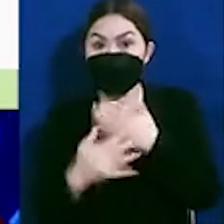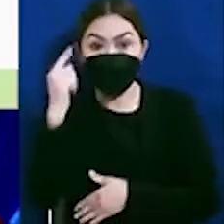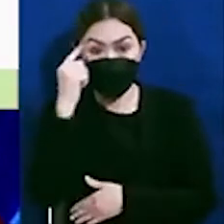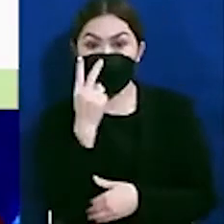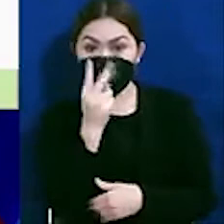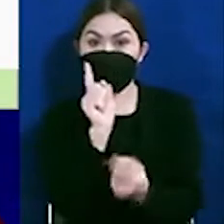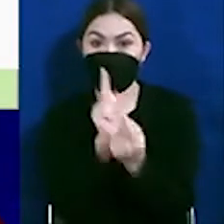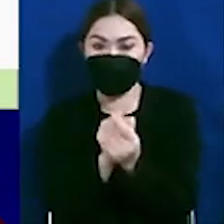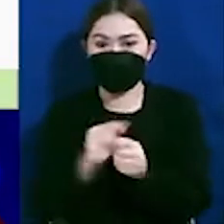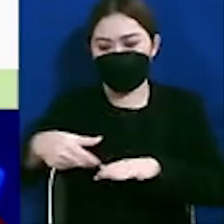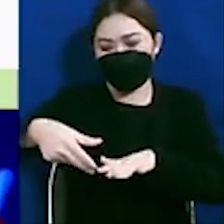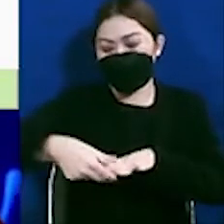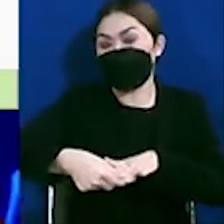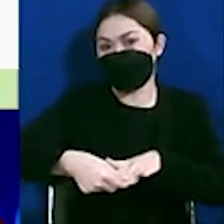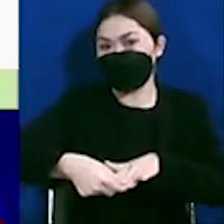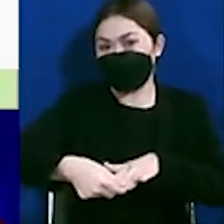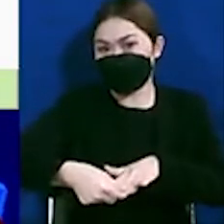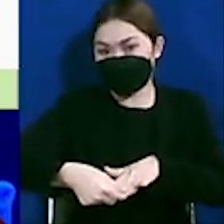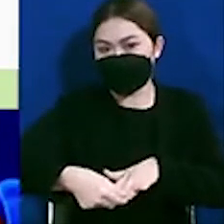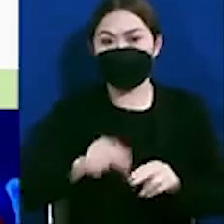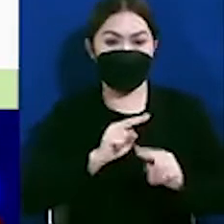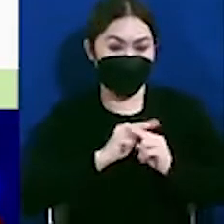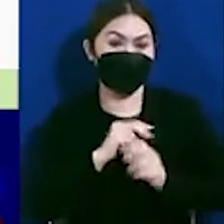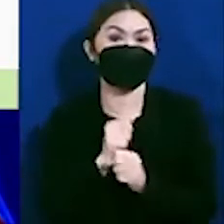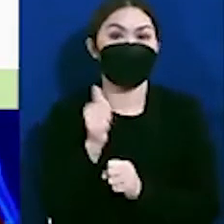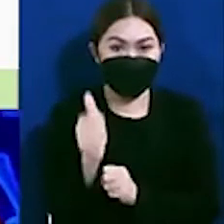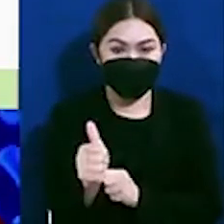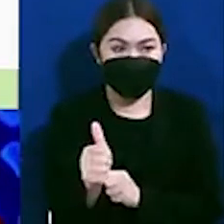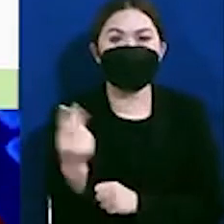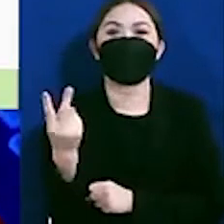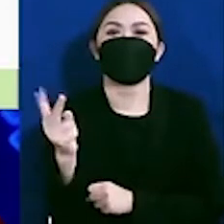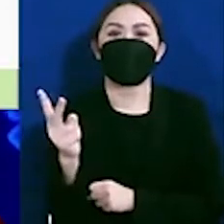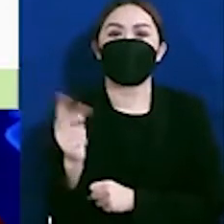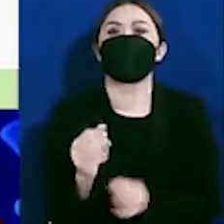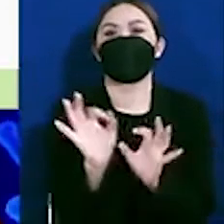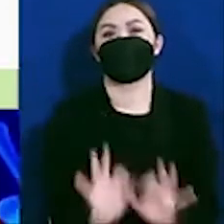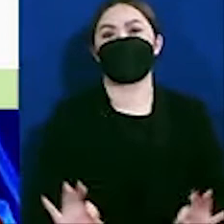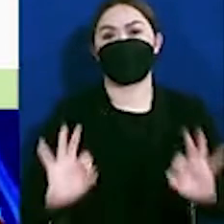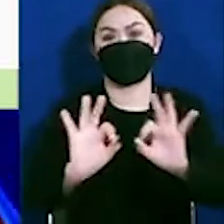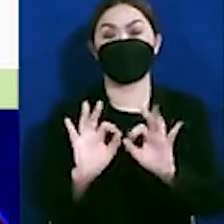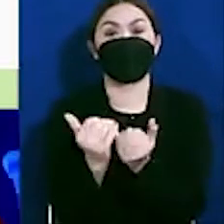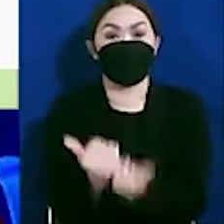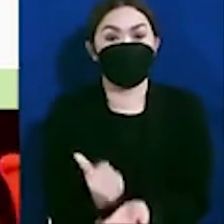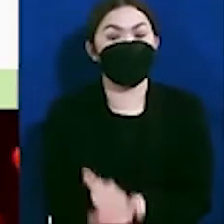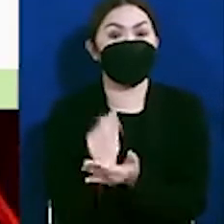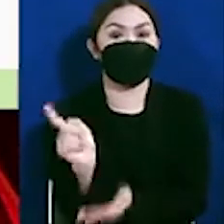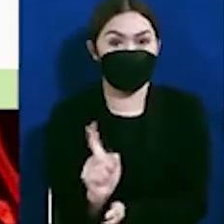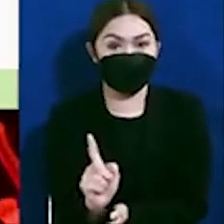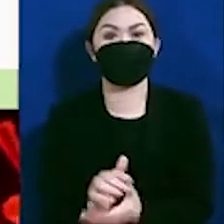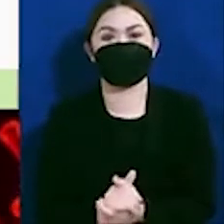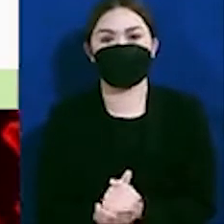คงเคยเห็นและจะเป็นที่นี่นิ้วมือนะครับทำเองได้นะครับ 2อันนี้เป็นตัวสำคัญเลยที่จะดูว่า